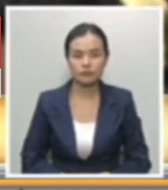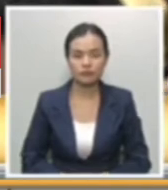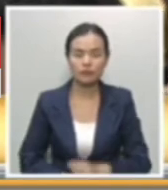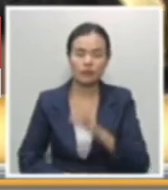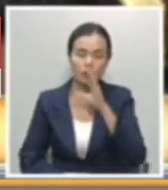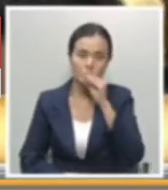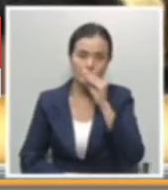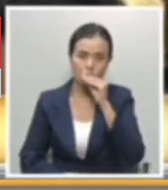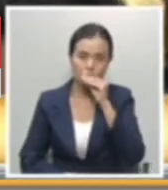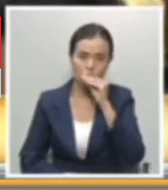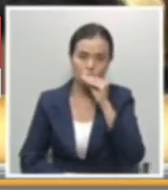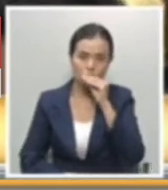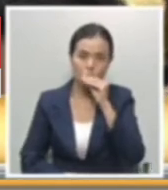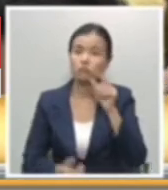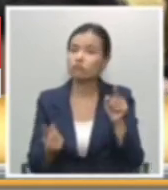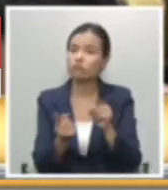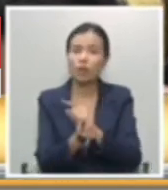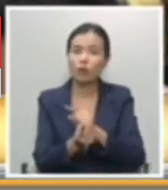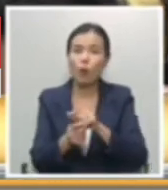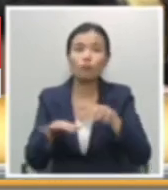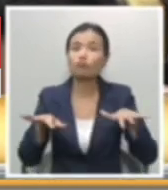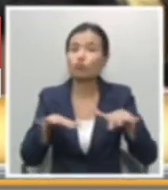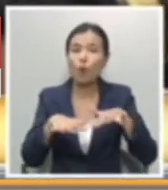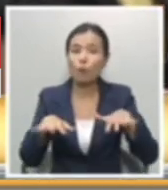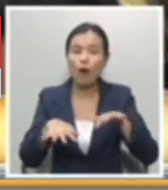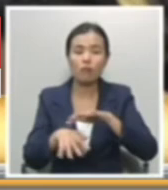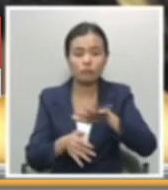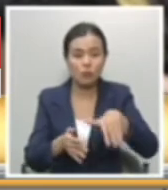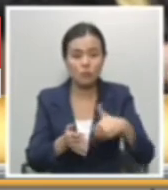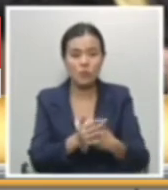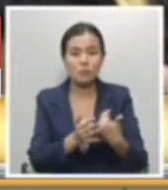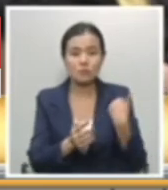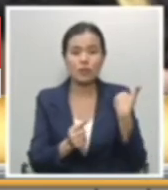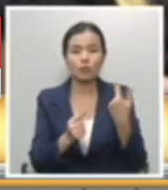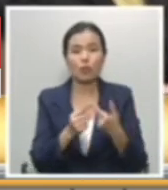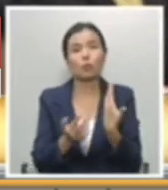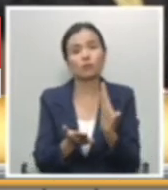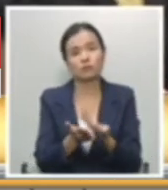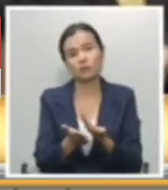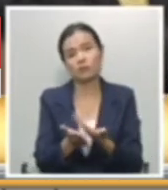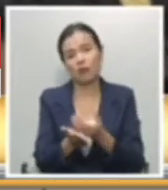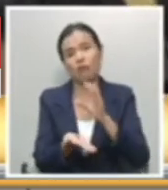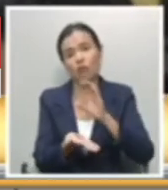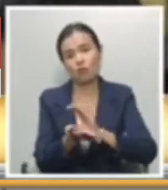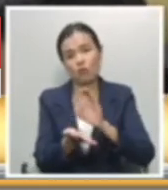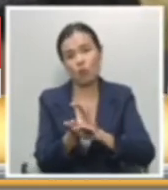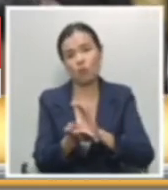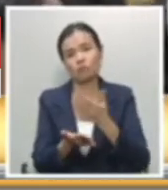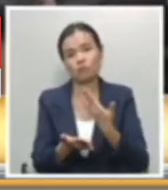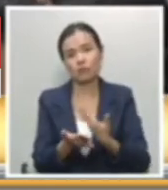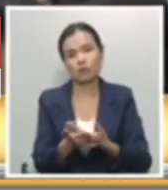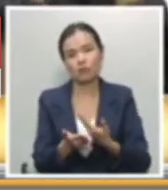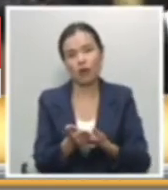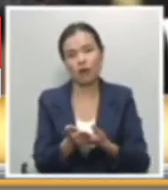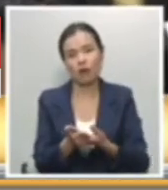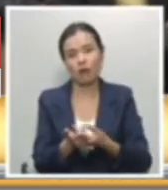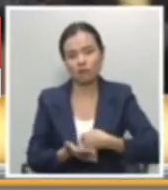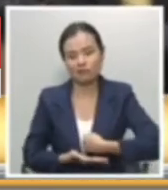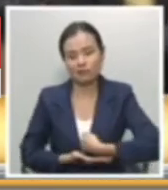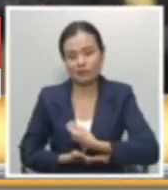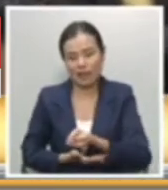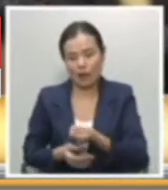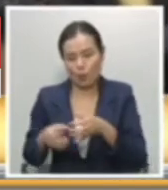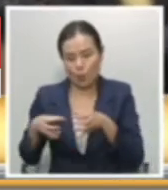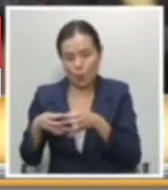ในสังคมทั่วไปว่าว่าประมาณถูกใช้โดยกระจุกตัว